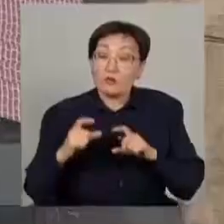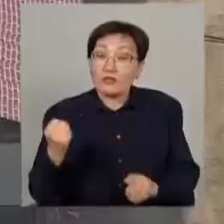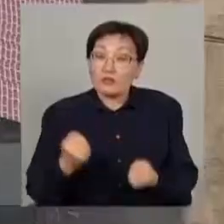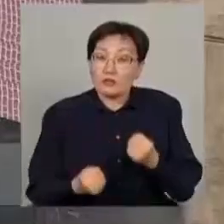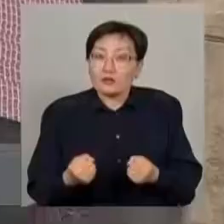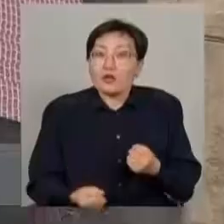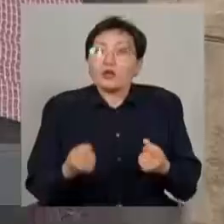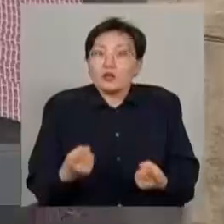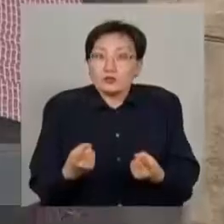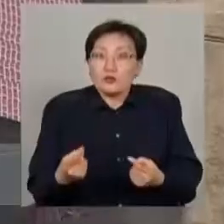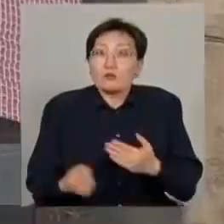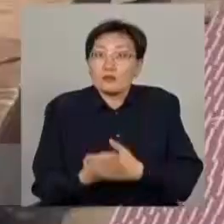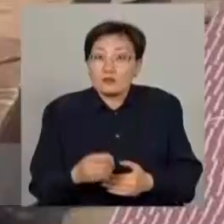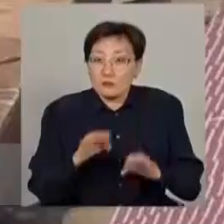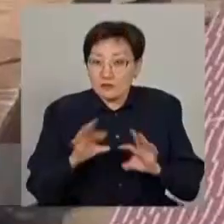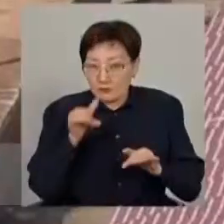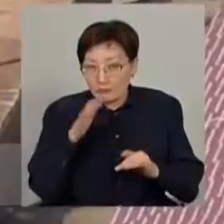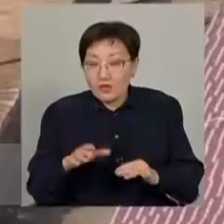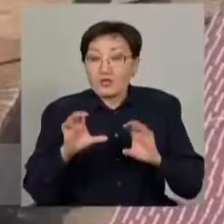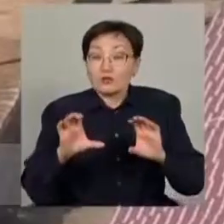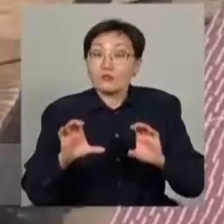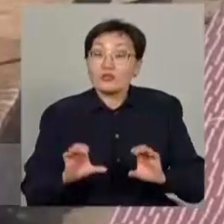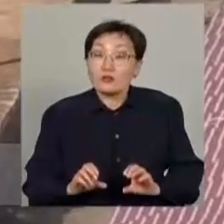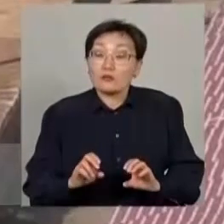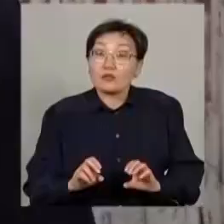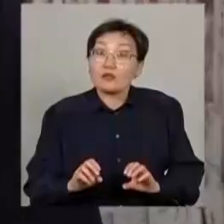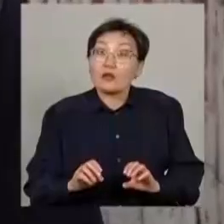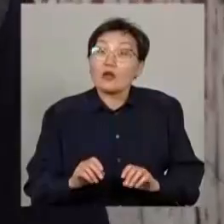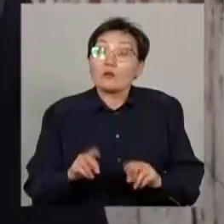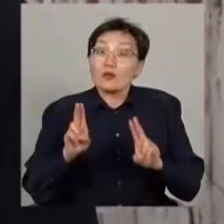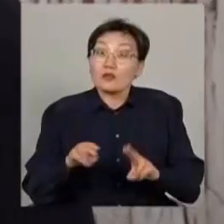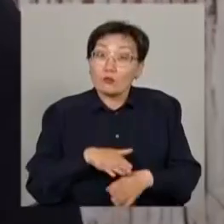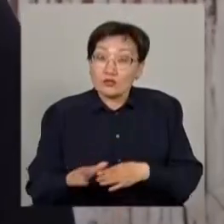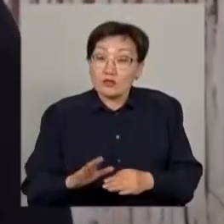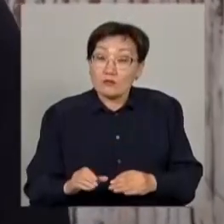жүргенін түсіндіріп бере алмады. Тек біз заң талабымен ғана жүреміз деп ақталды. Белгілі